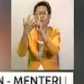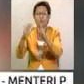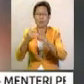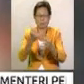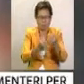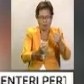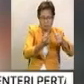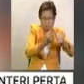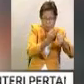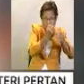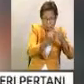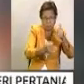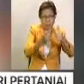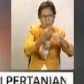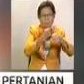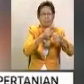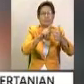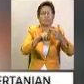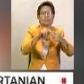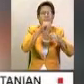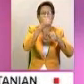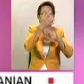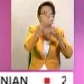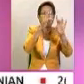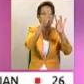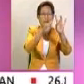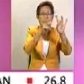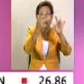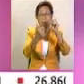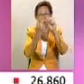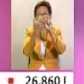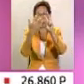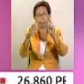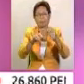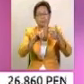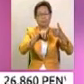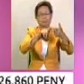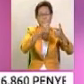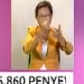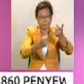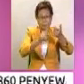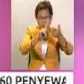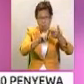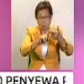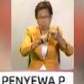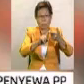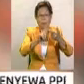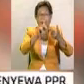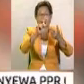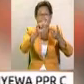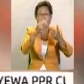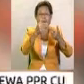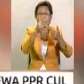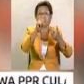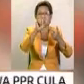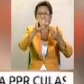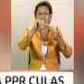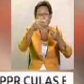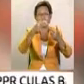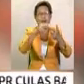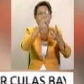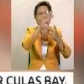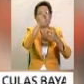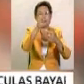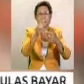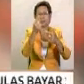pertama Khawlah Al-Azwar pada 8 Mac 2015 dan cahaya mata kedua Khadijah Al-Zahira pada